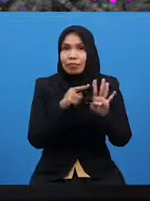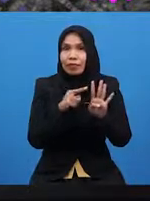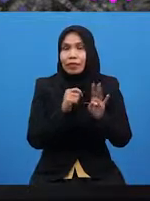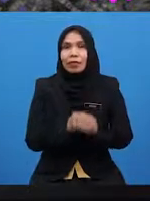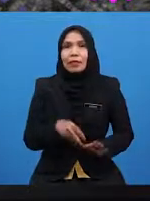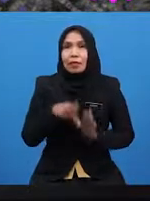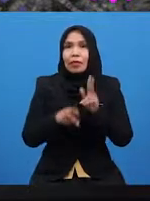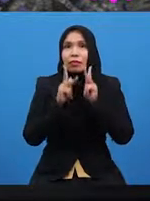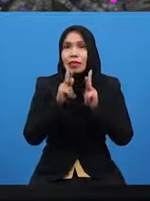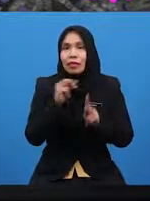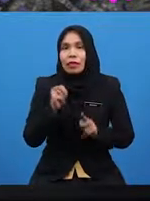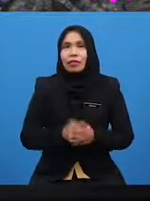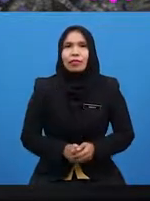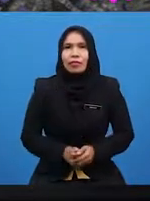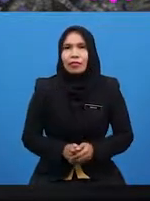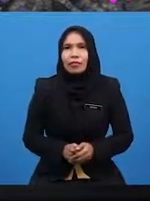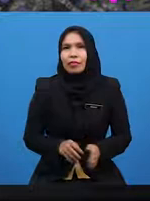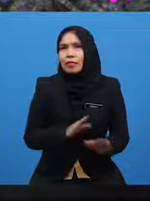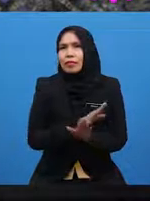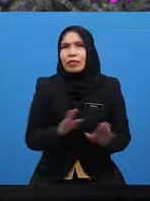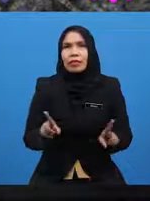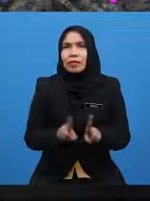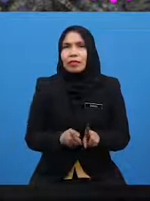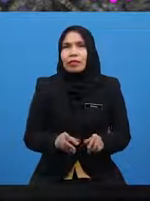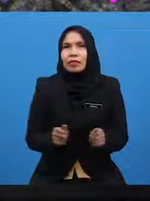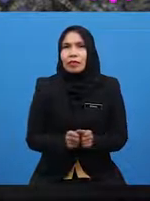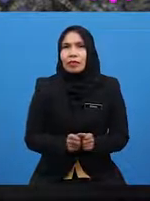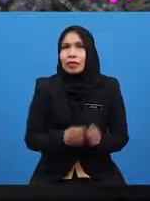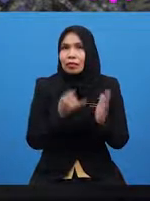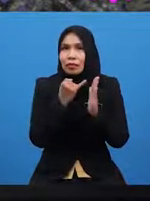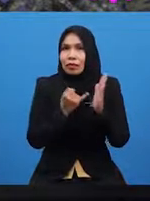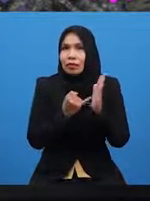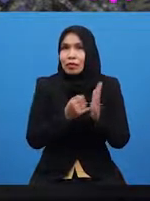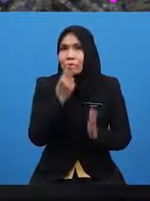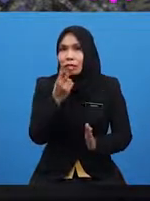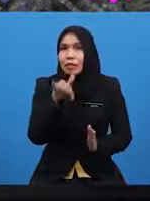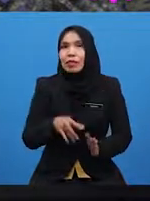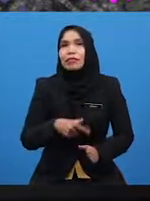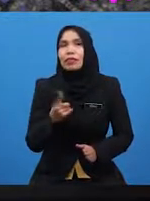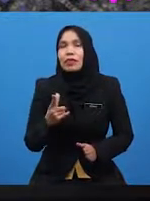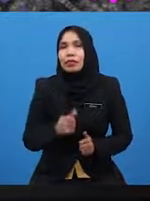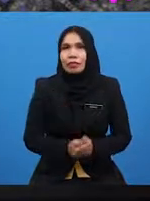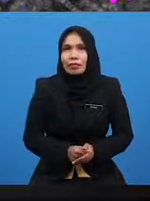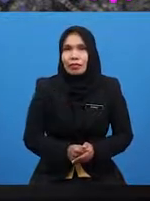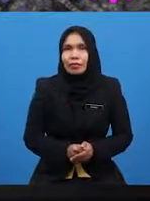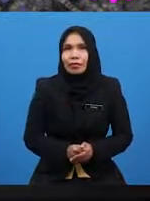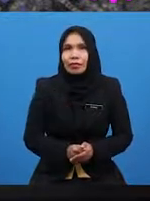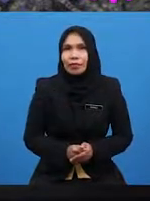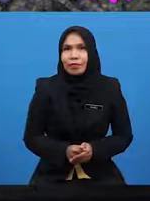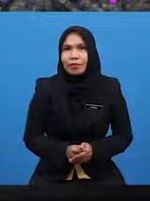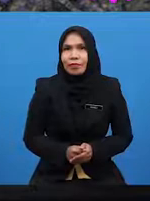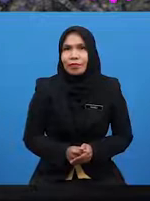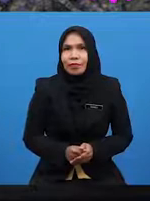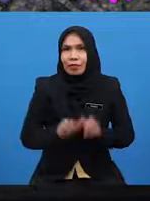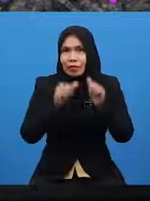Arca tidak sama dengan seni tampak yang lain disebabkan ciri-ciri tiga dimensinya. Walaupun arca merupakan